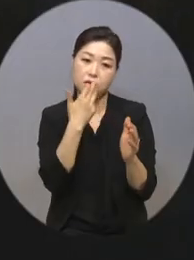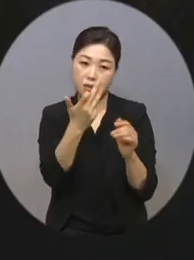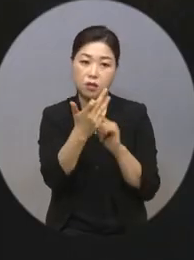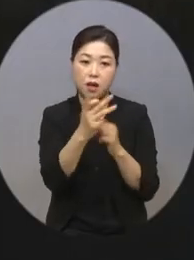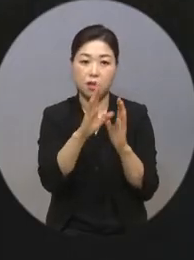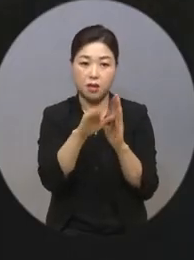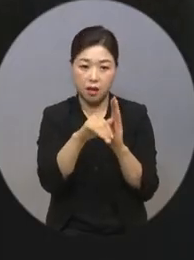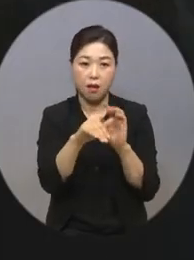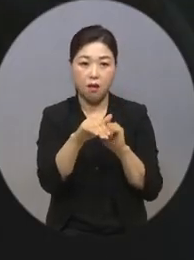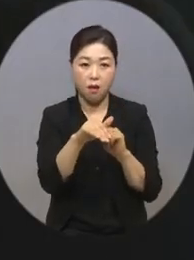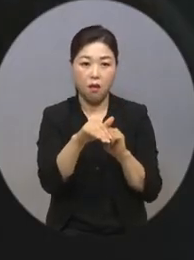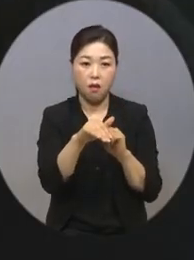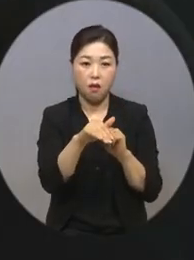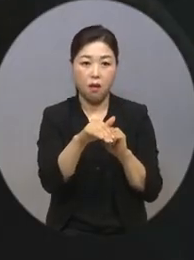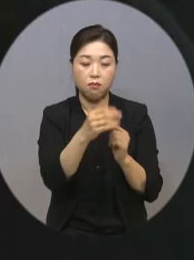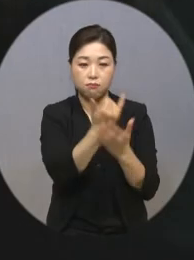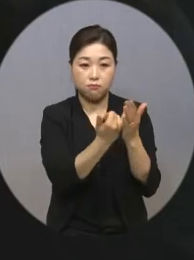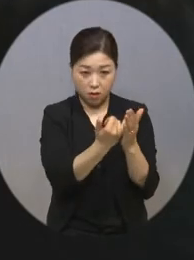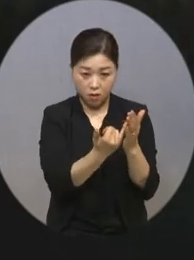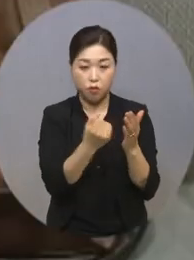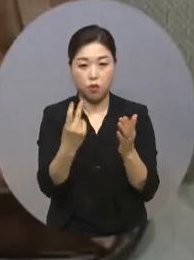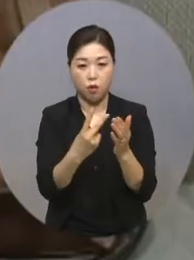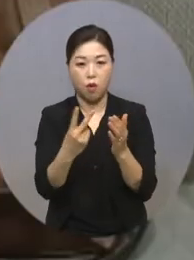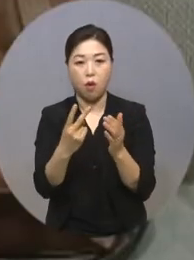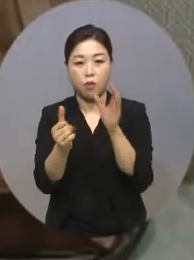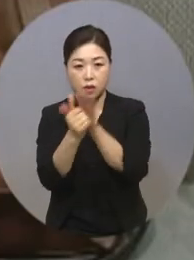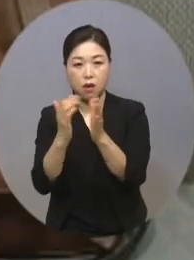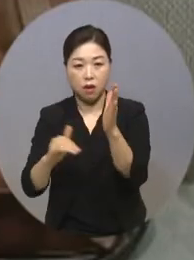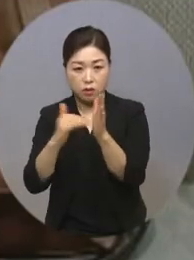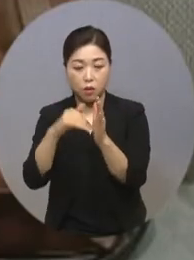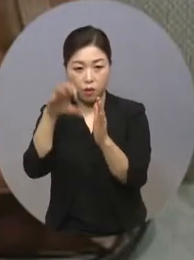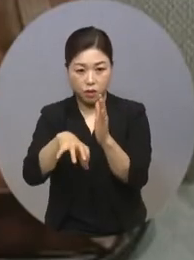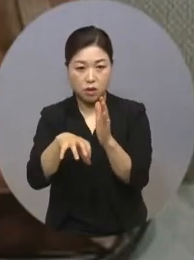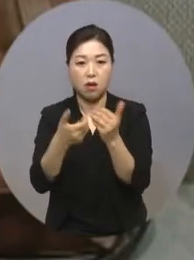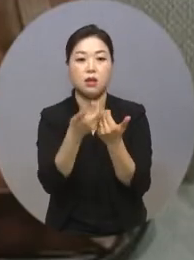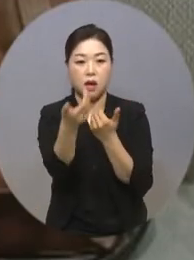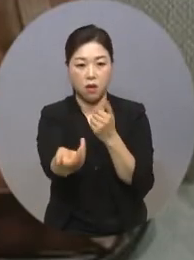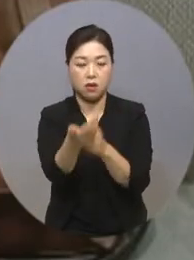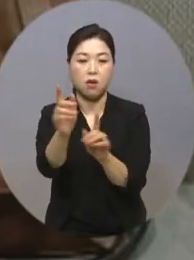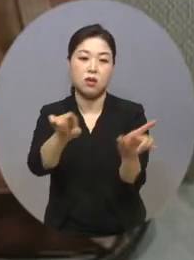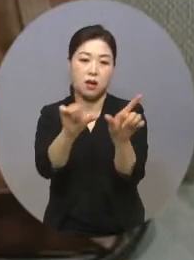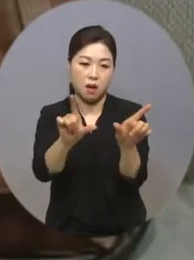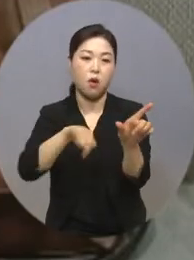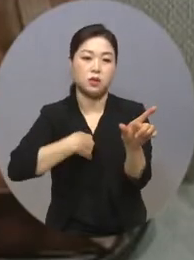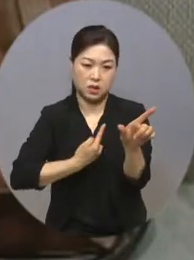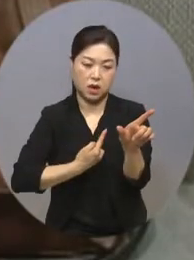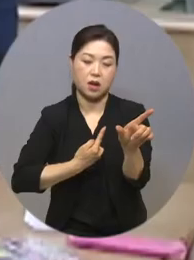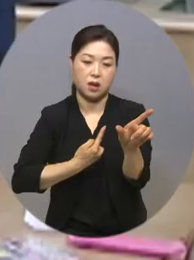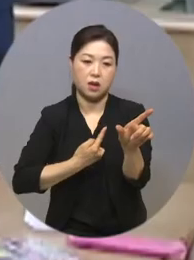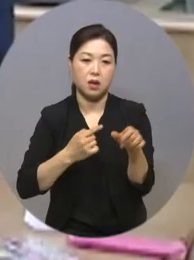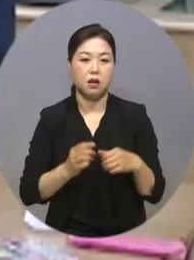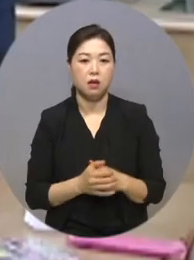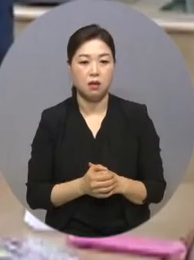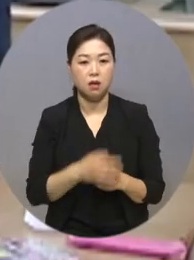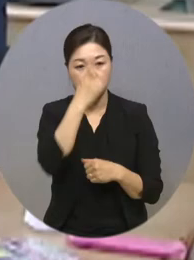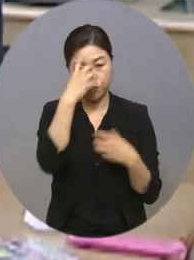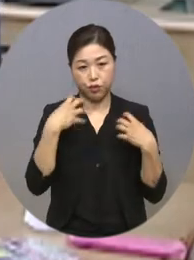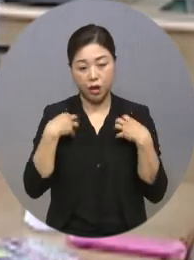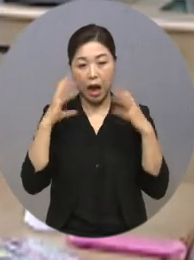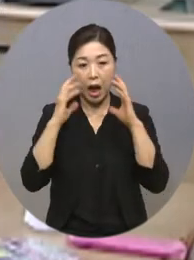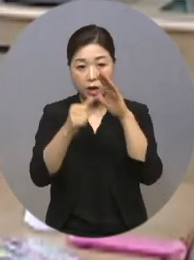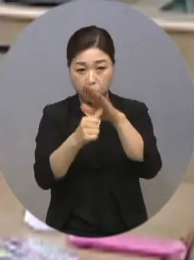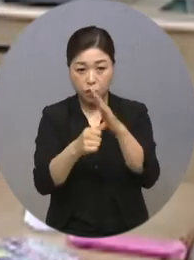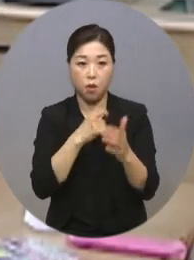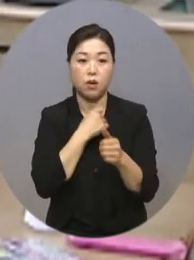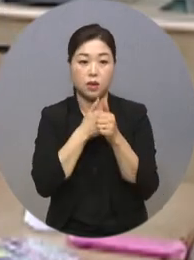양육시설이나 위탁가정 등 살던 곳을 떠나 혼자 살아가야 하는 어려움이 있었습니다. 이에 정부는 아동의 의사에